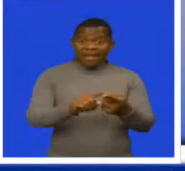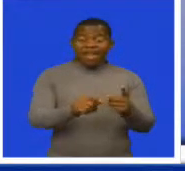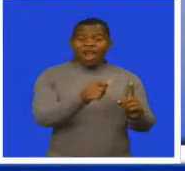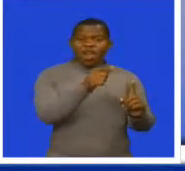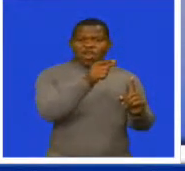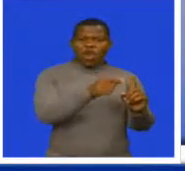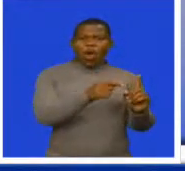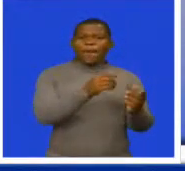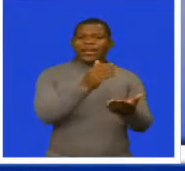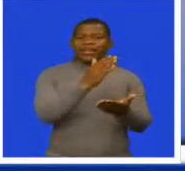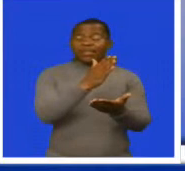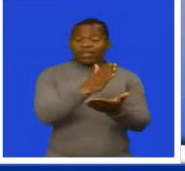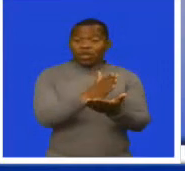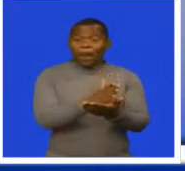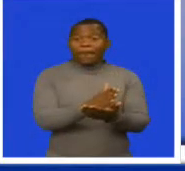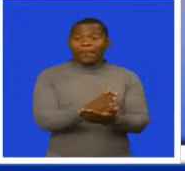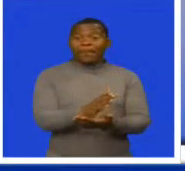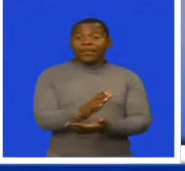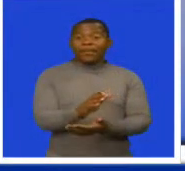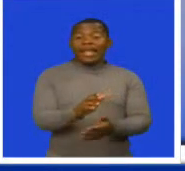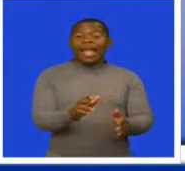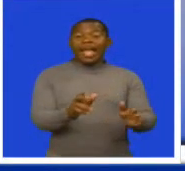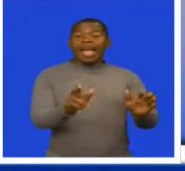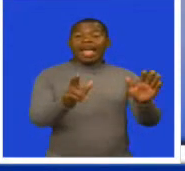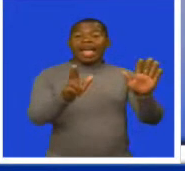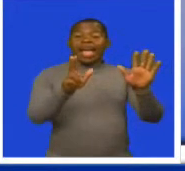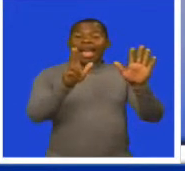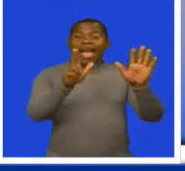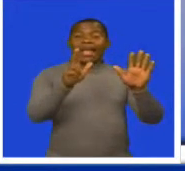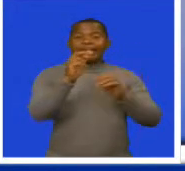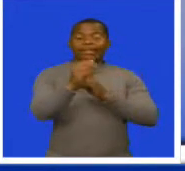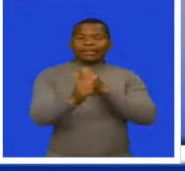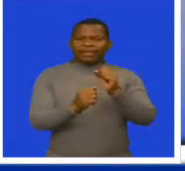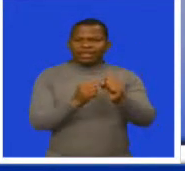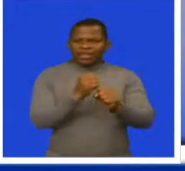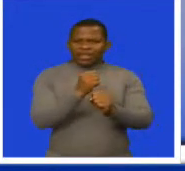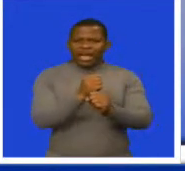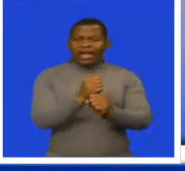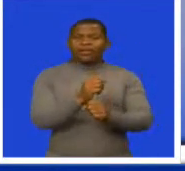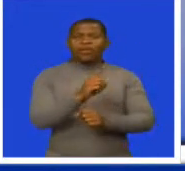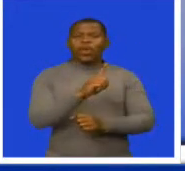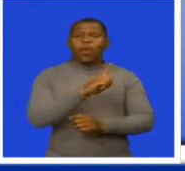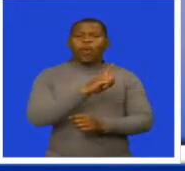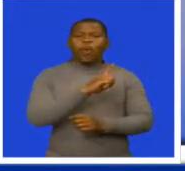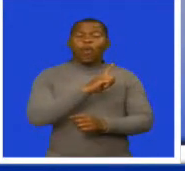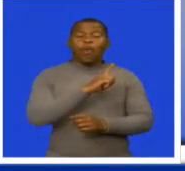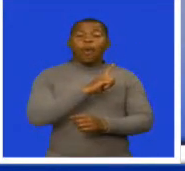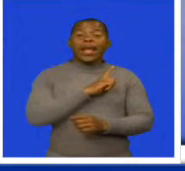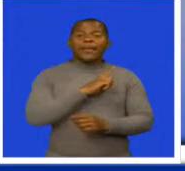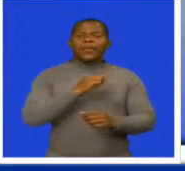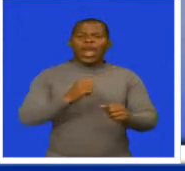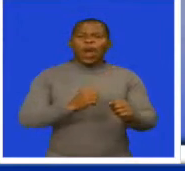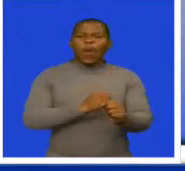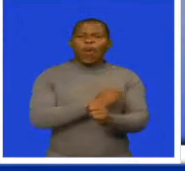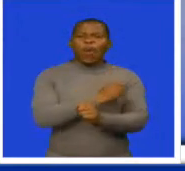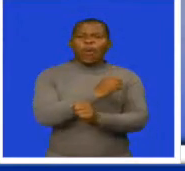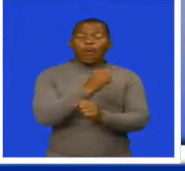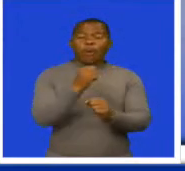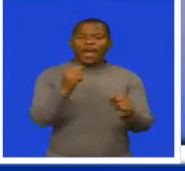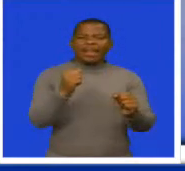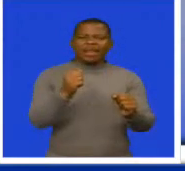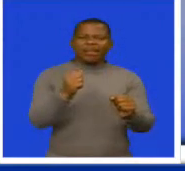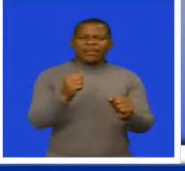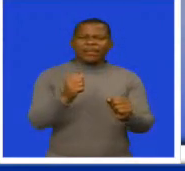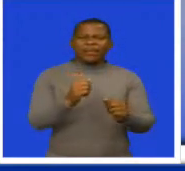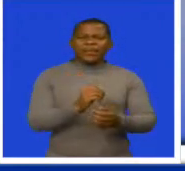yamadathu championships ngekuthi azuza ngalokungekho emthethweni kumphumela yale midlalo lapho akhala phansi khona